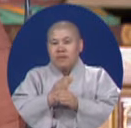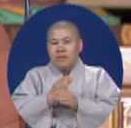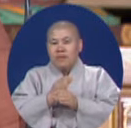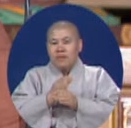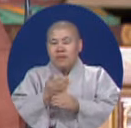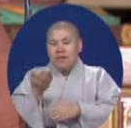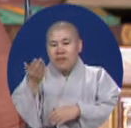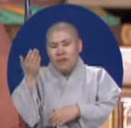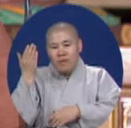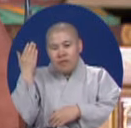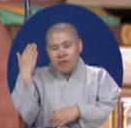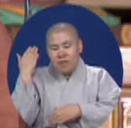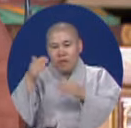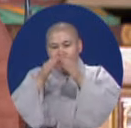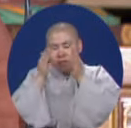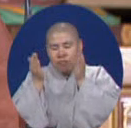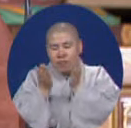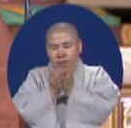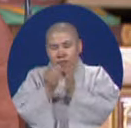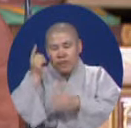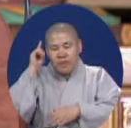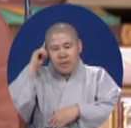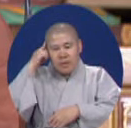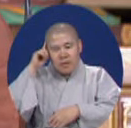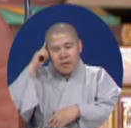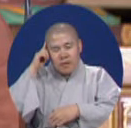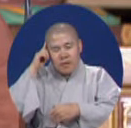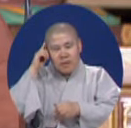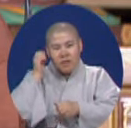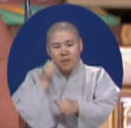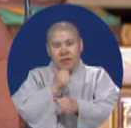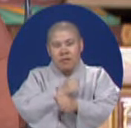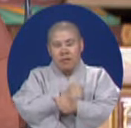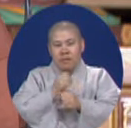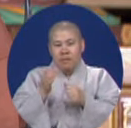이제 과거에 온갖 생각들을 많이 해왔기 때문에,